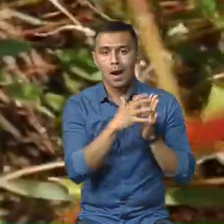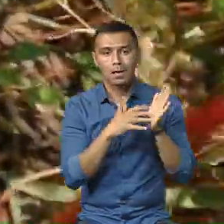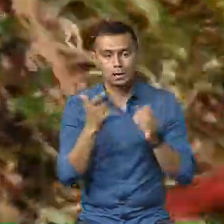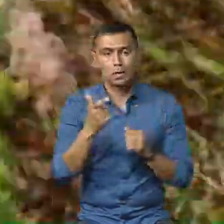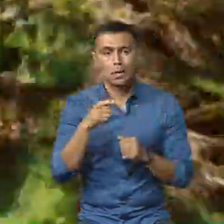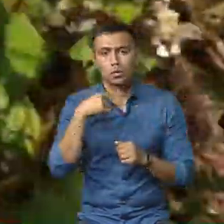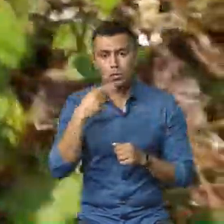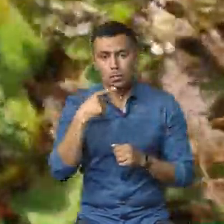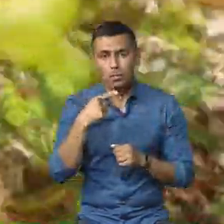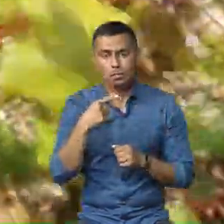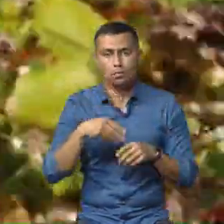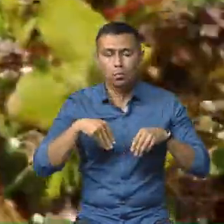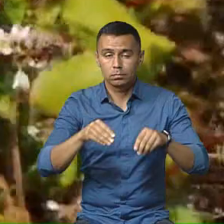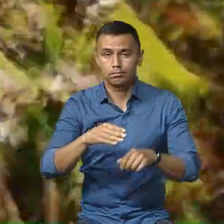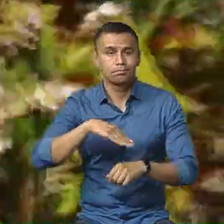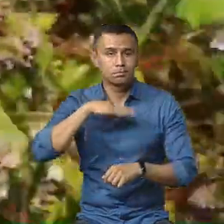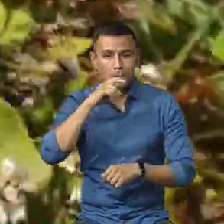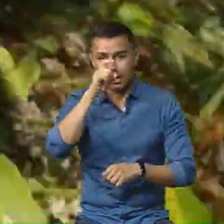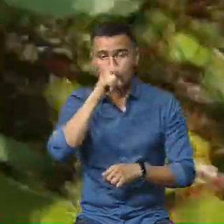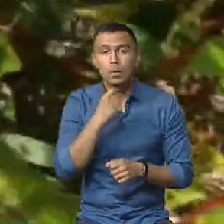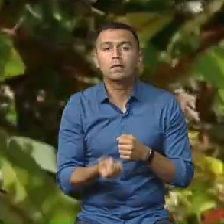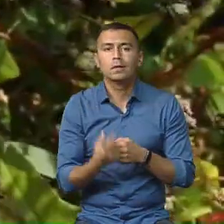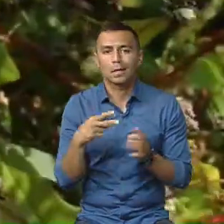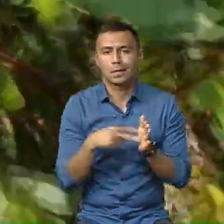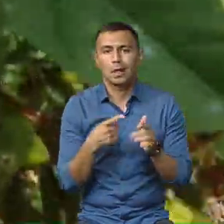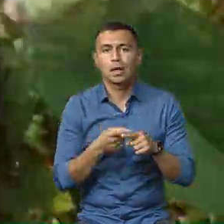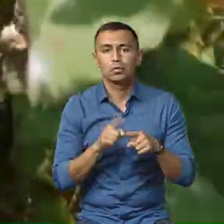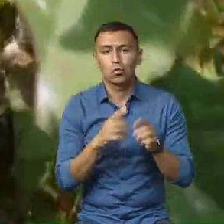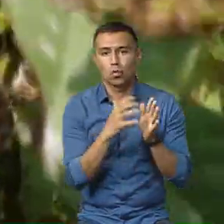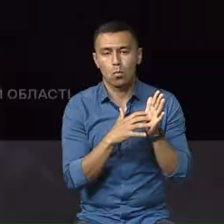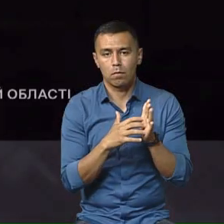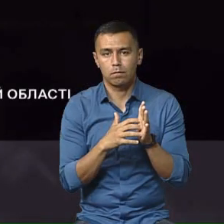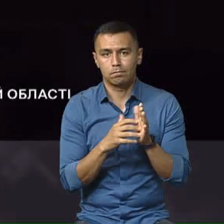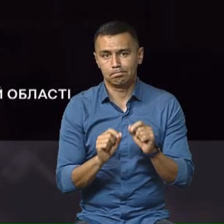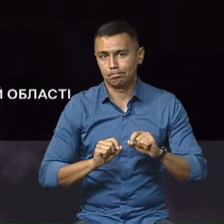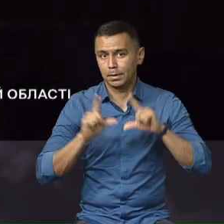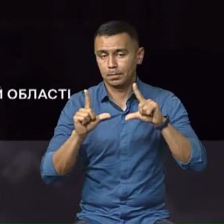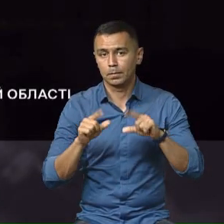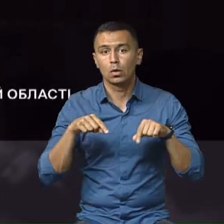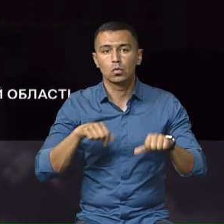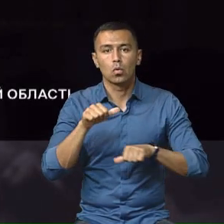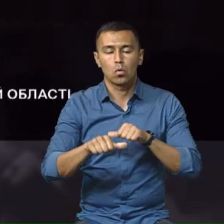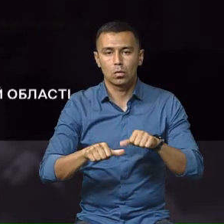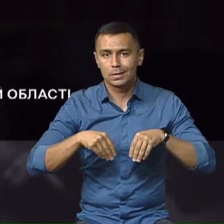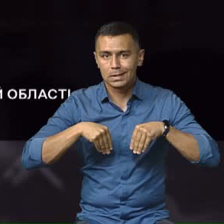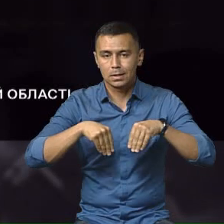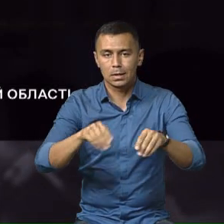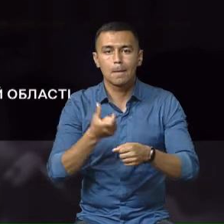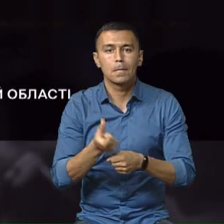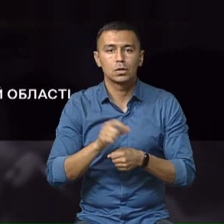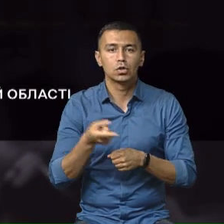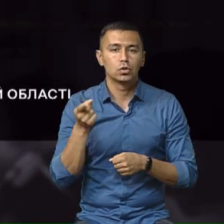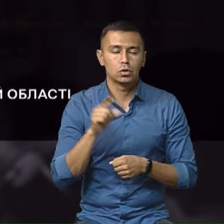словами Ігоря Гая, посіяли вдосталь і не розуміє, звідки ціна на цю крупу в межах 100 гривень. Цього року сіяли її більше,